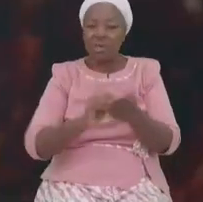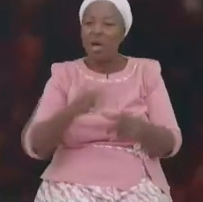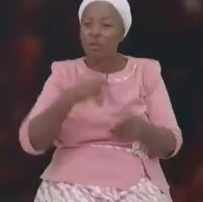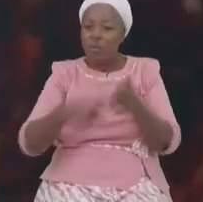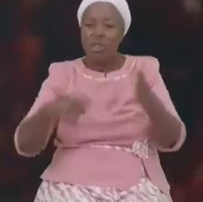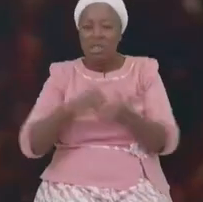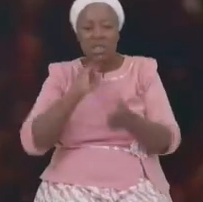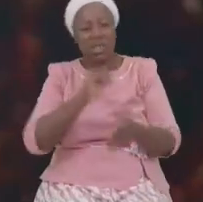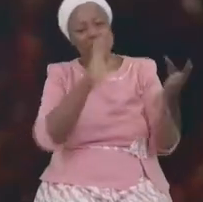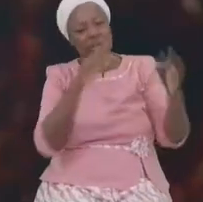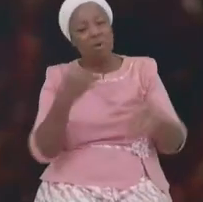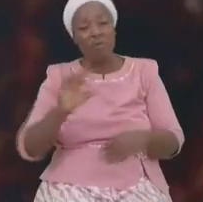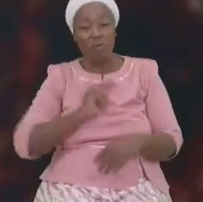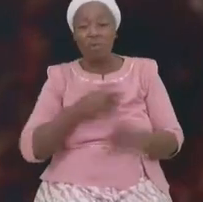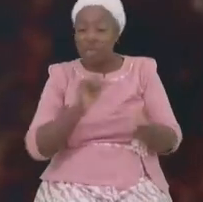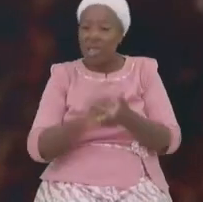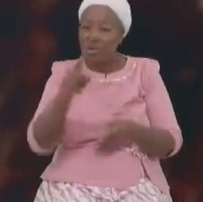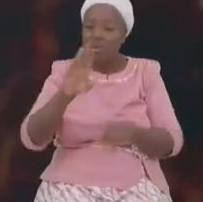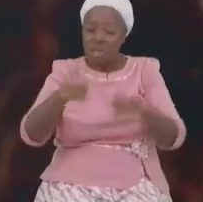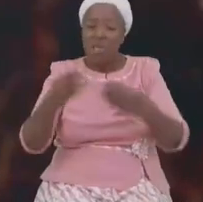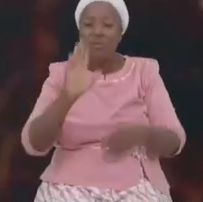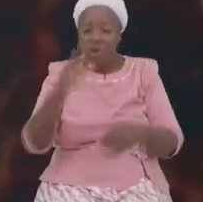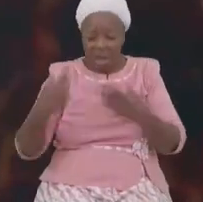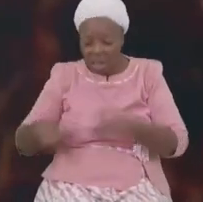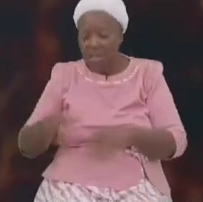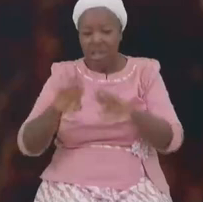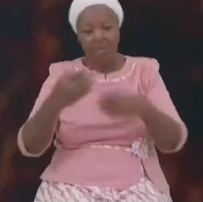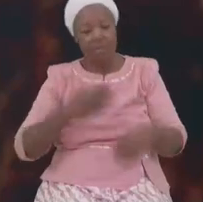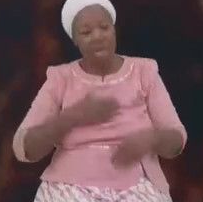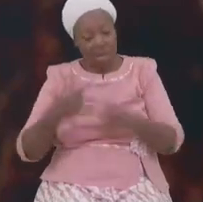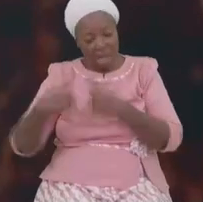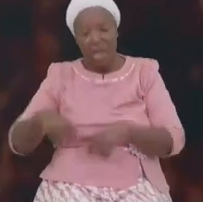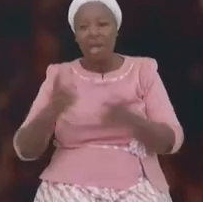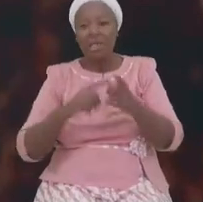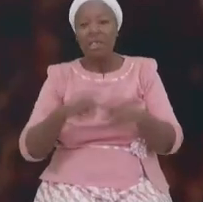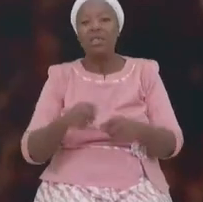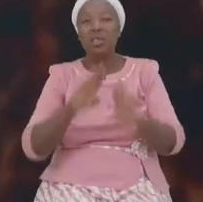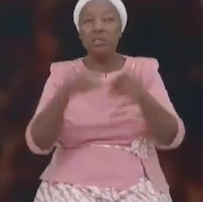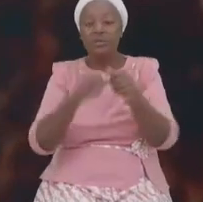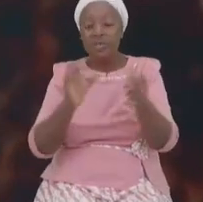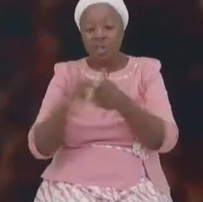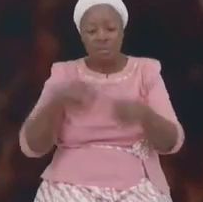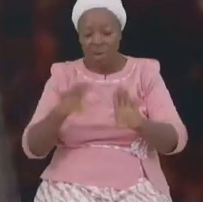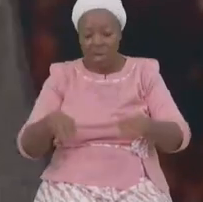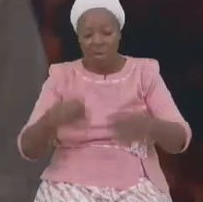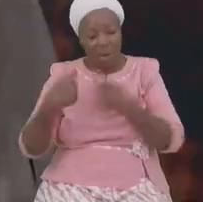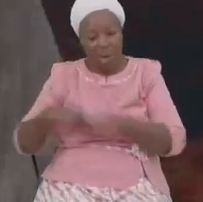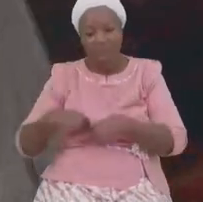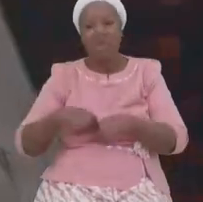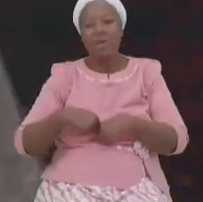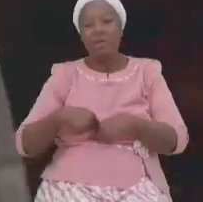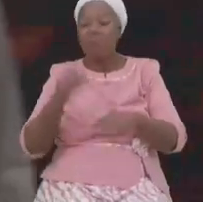Et nous devons donner nos cœurs, nous devons donner tout ce que nous avons selon ce qui est écrit. Voyons